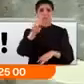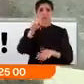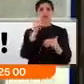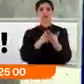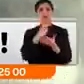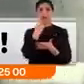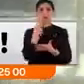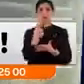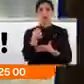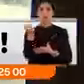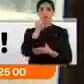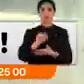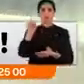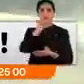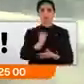siliyorum.